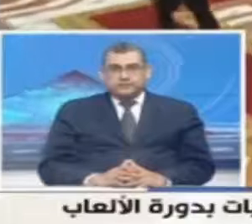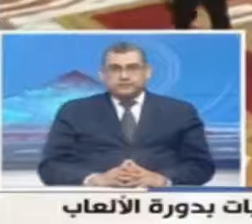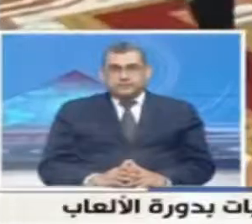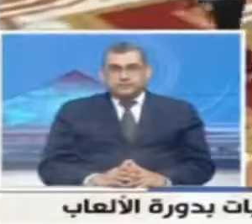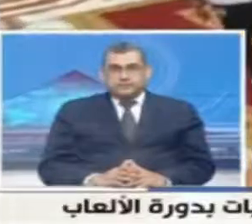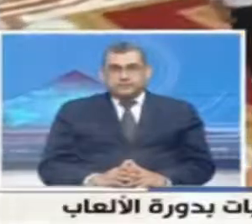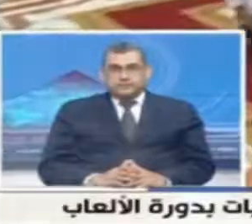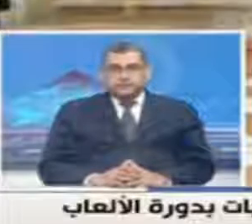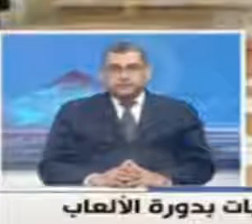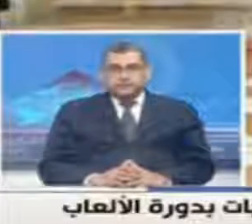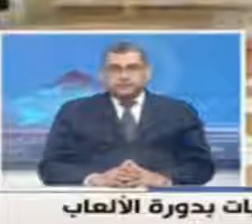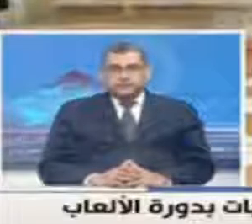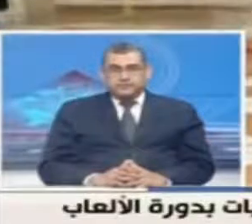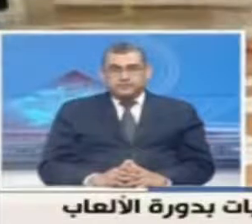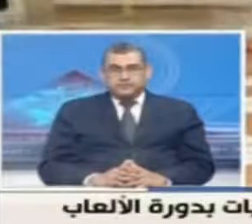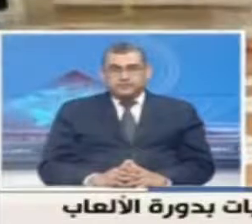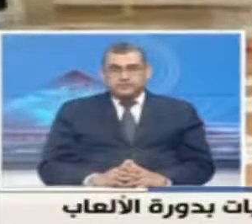هاني علي إبراهيم،